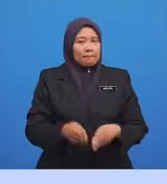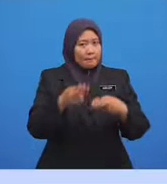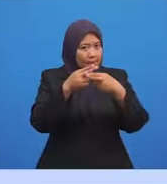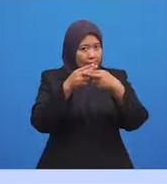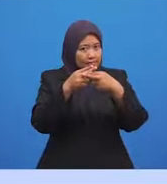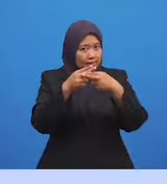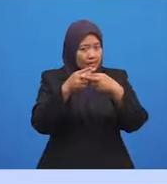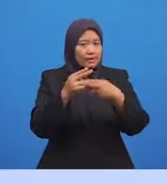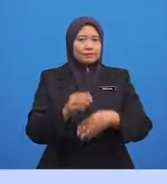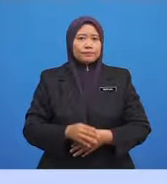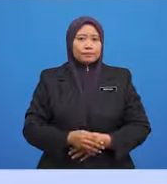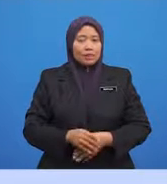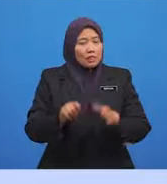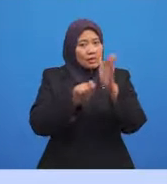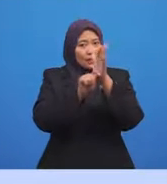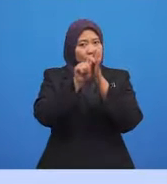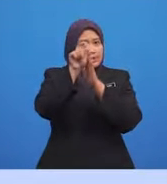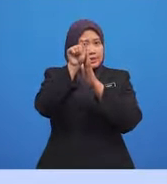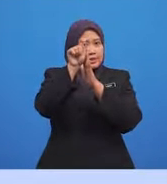pendek, tinggi,